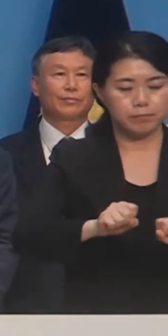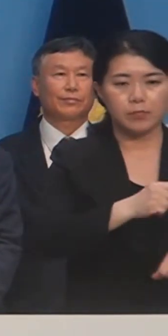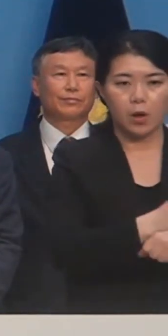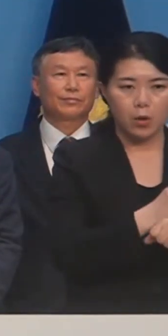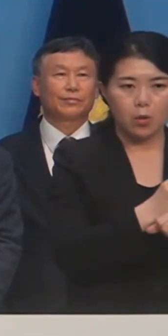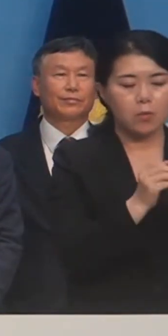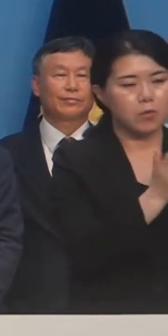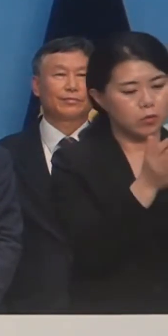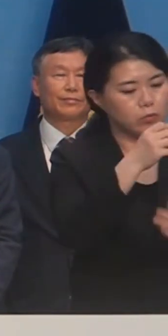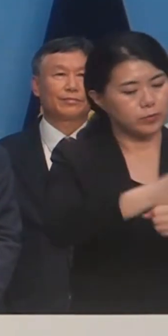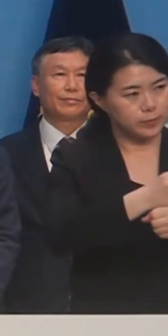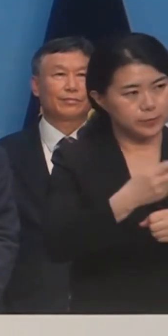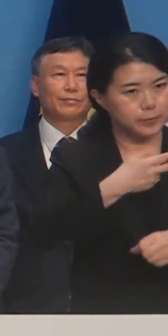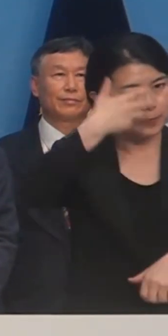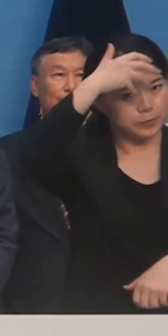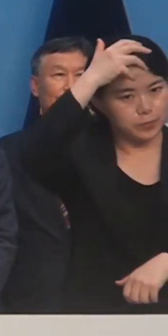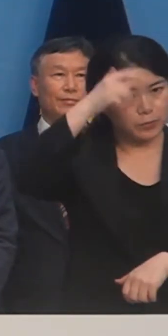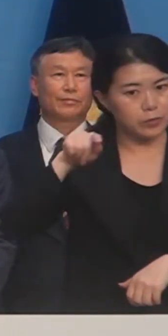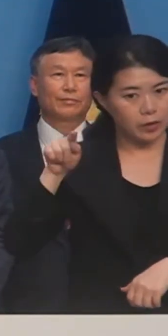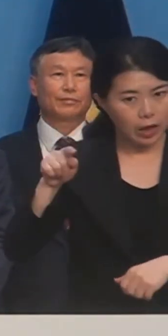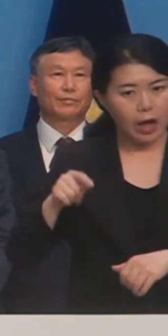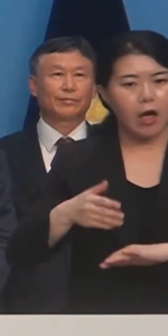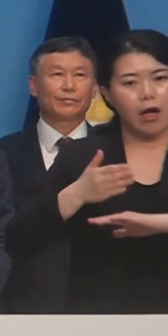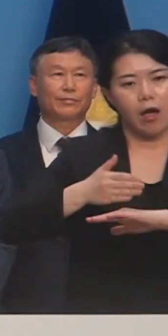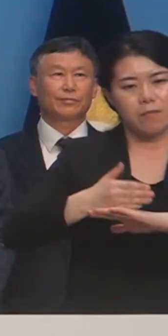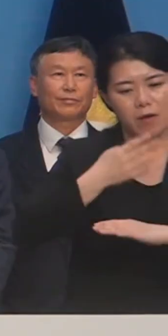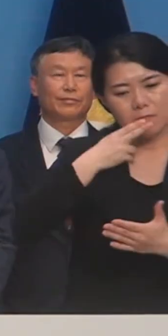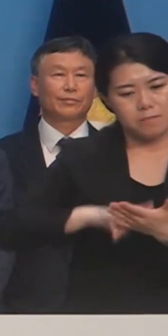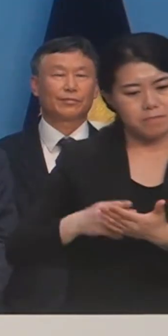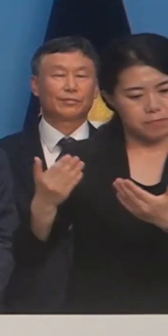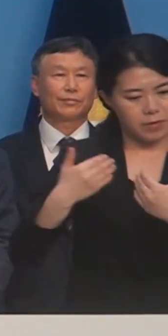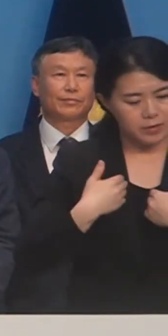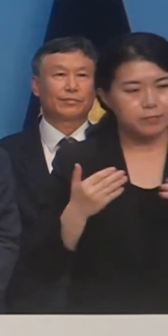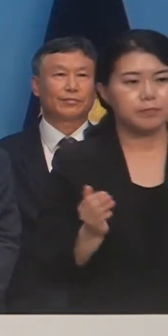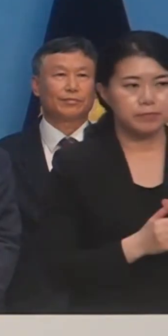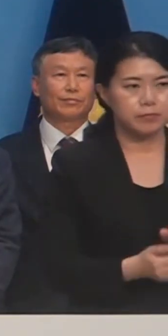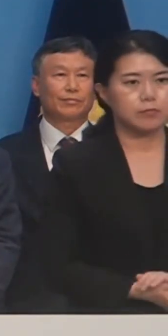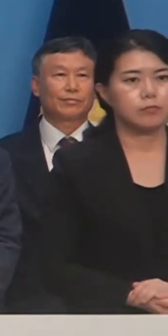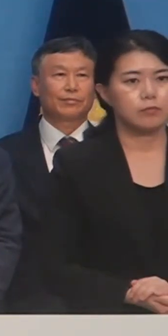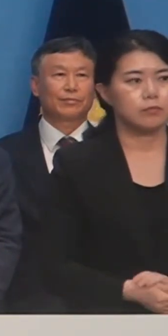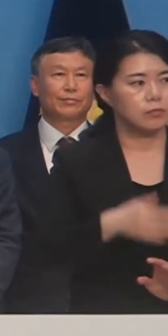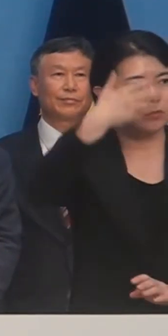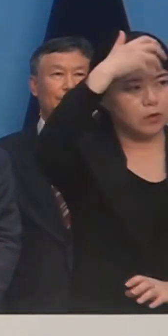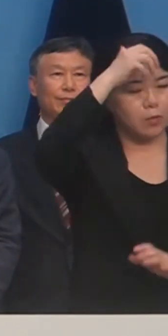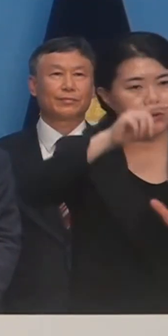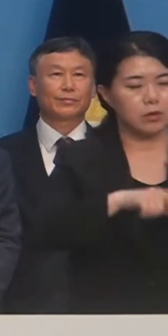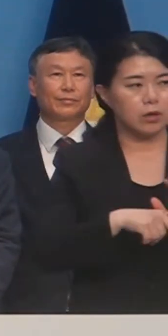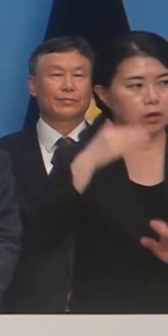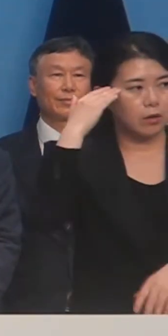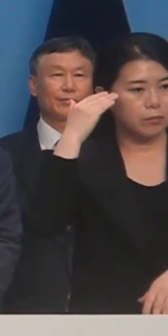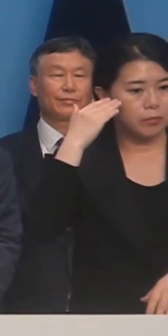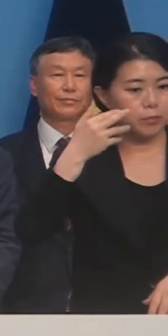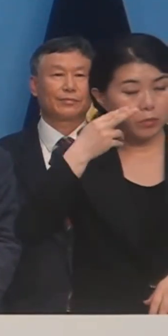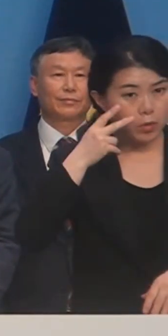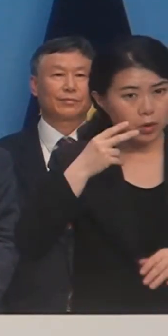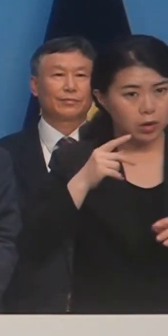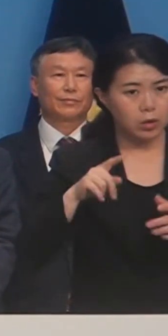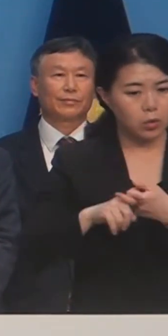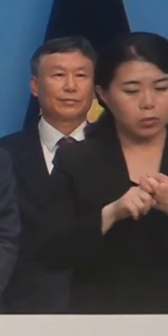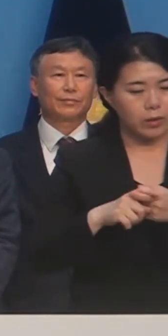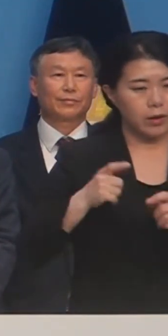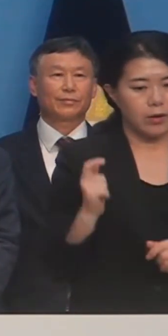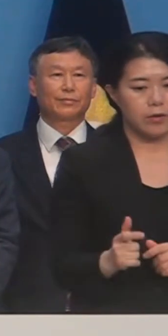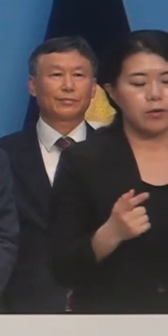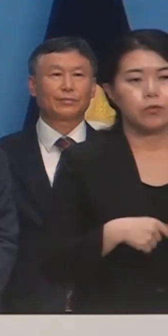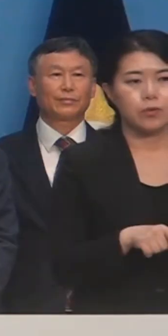백서도 발행하고 트럼프 국으로부터 감사 친서도 받은 자로서 트럼프 시대의 한미동맹 강화